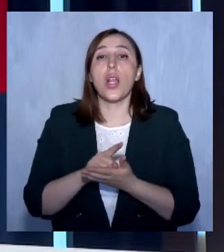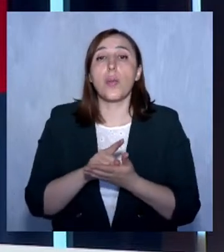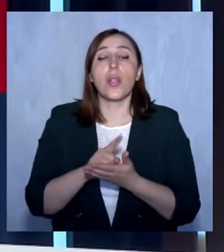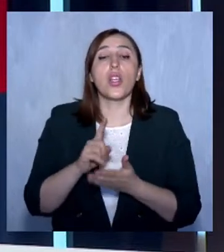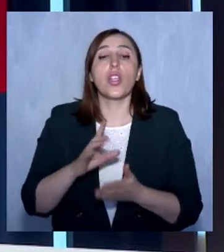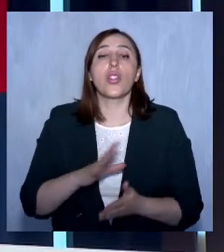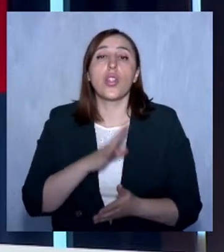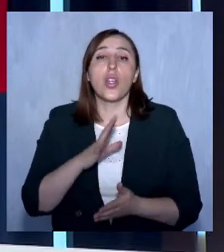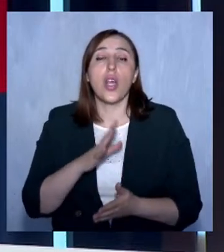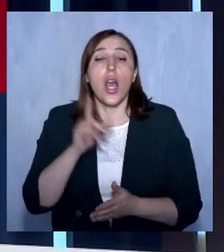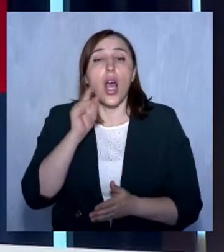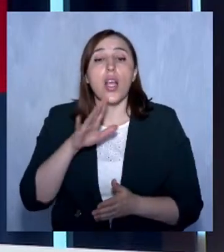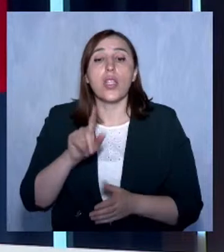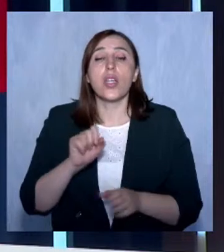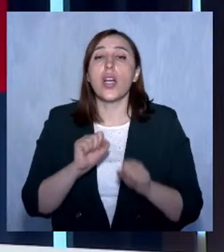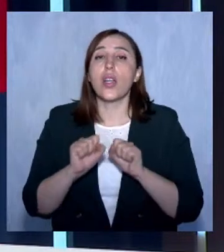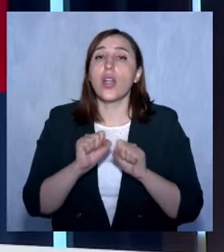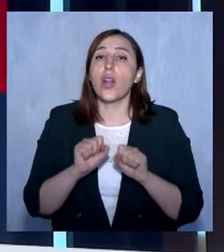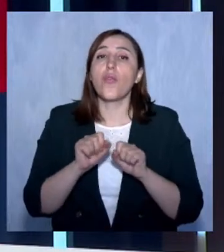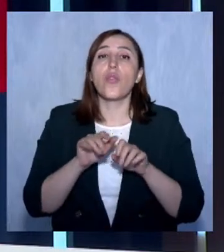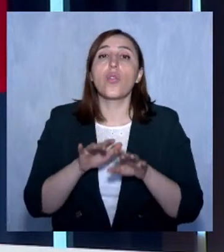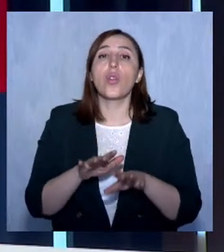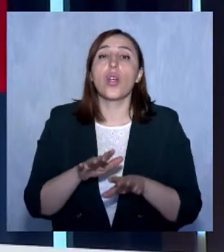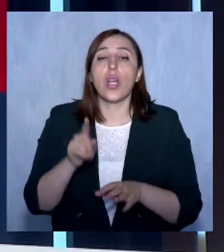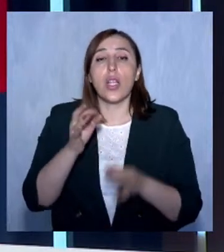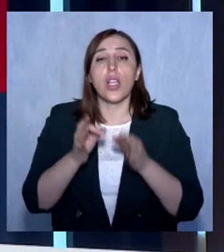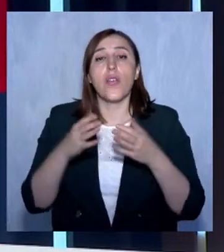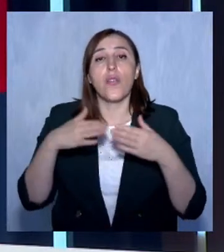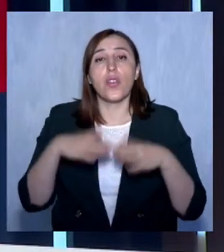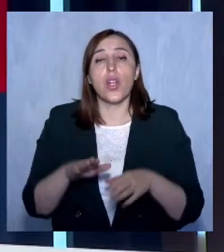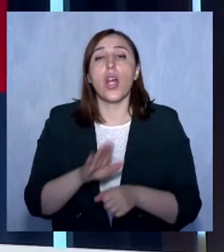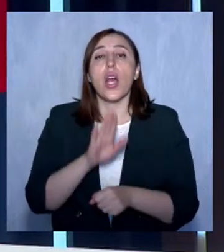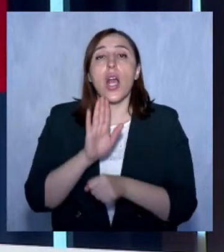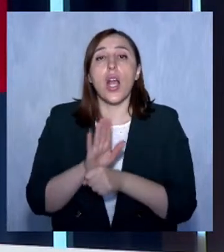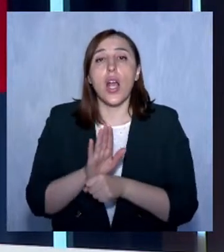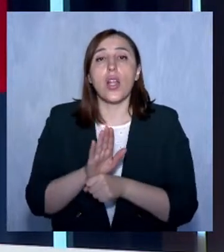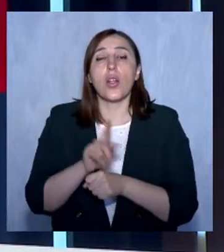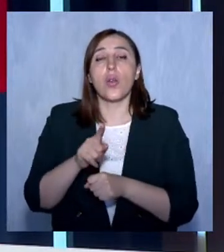արել Հայաստանի կարավարությունը դատարանի վջրներն ու կարգադրումներ